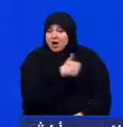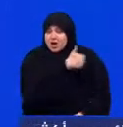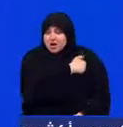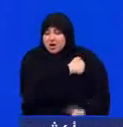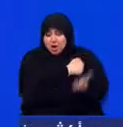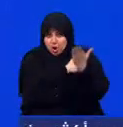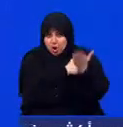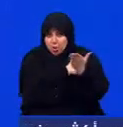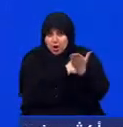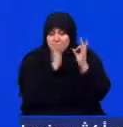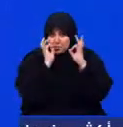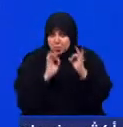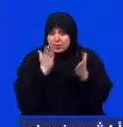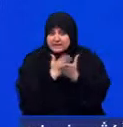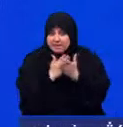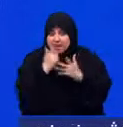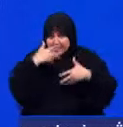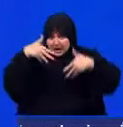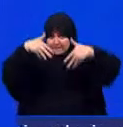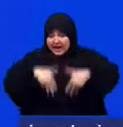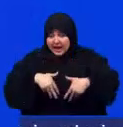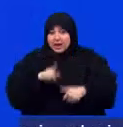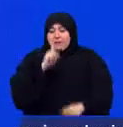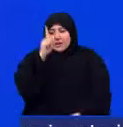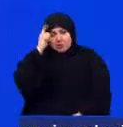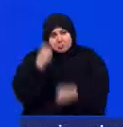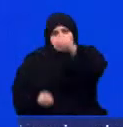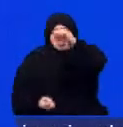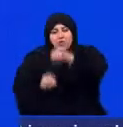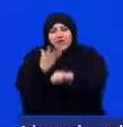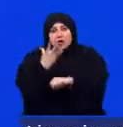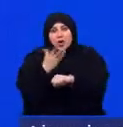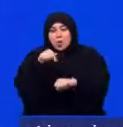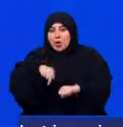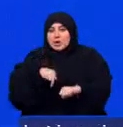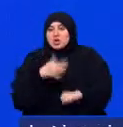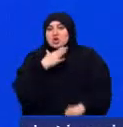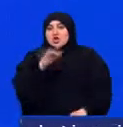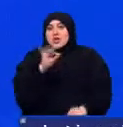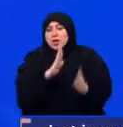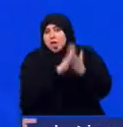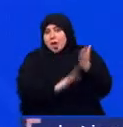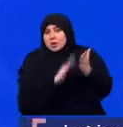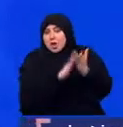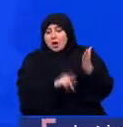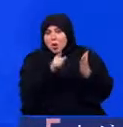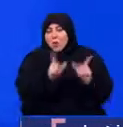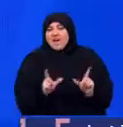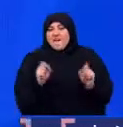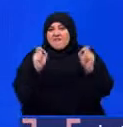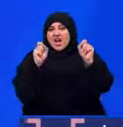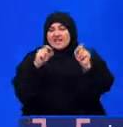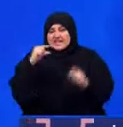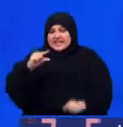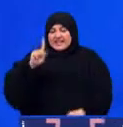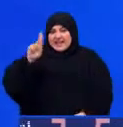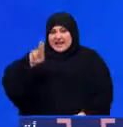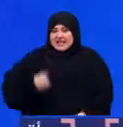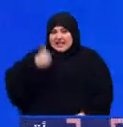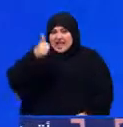هذه المناعة ولكن تفاجأنا الآن بالمتحورات مثل ما طرحنا سابقا، وهنا الآن